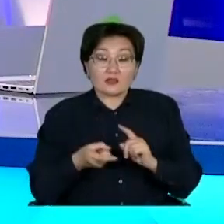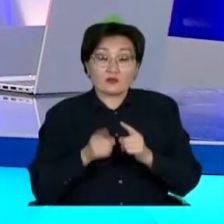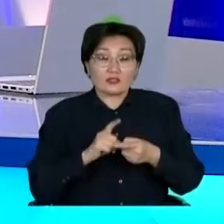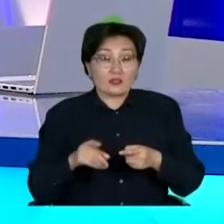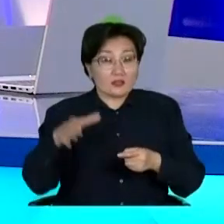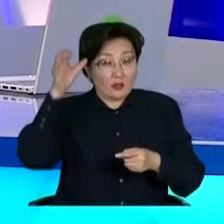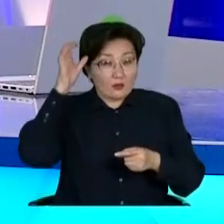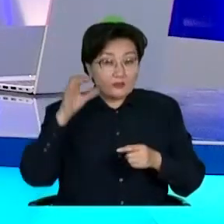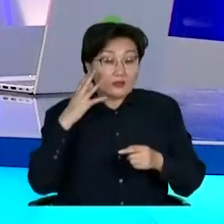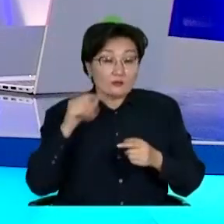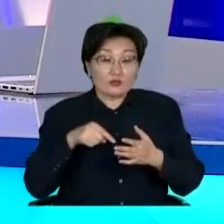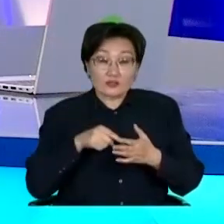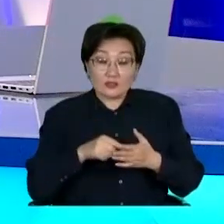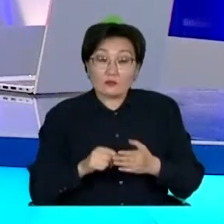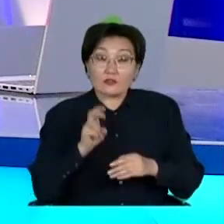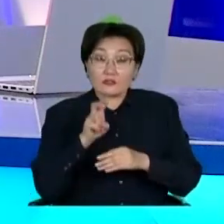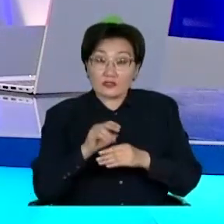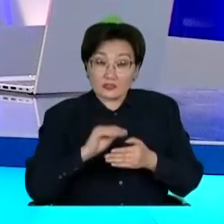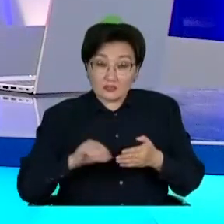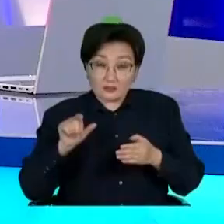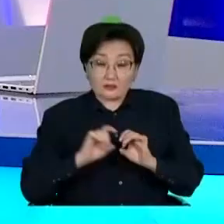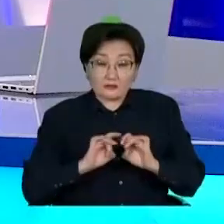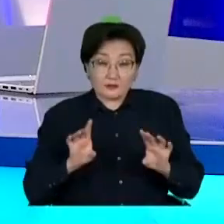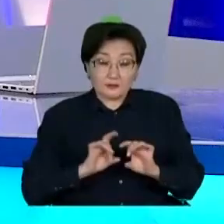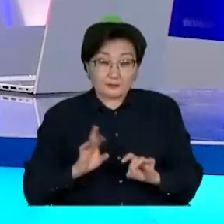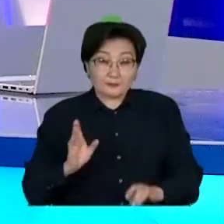съезди учёных и предпринимателей побывала Адель